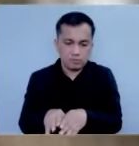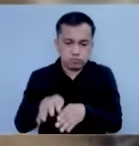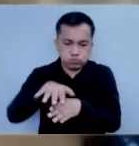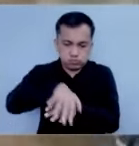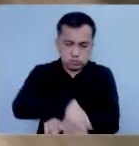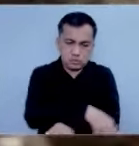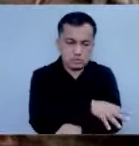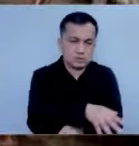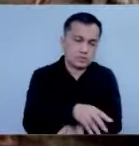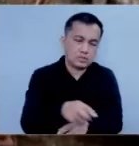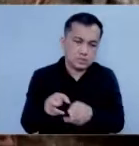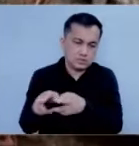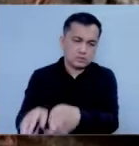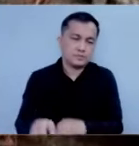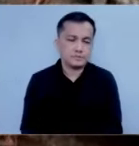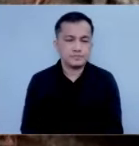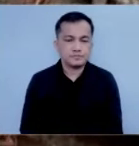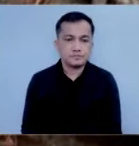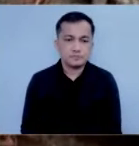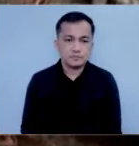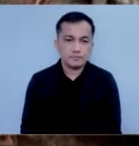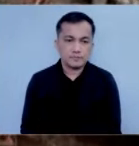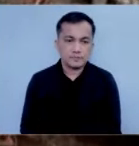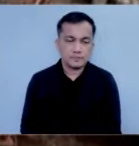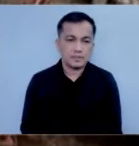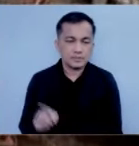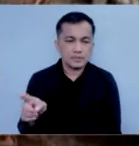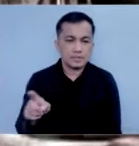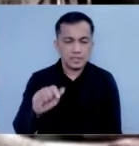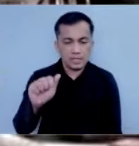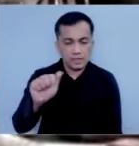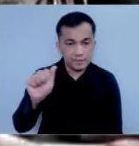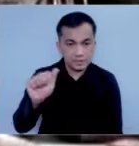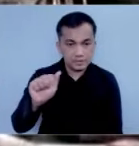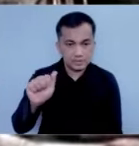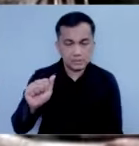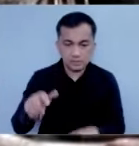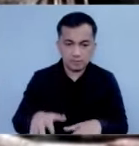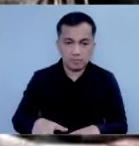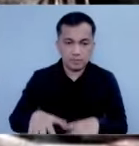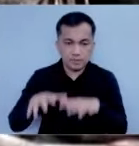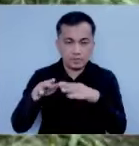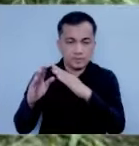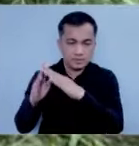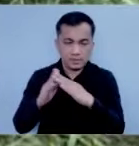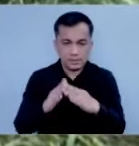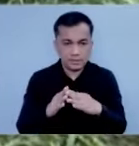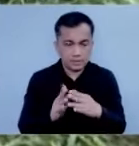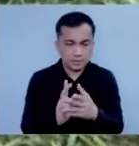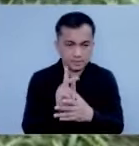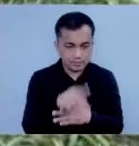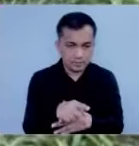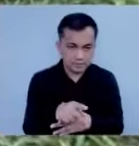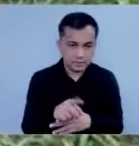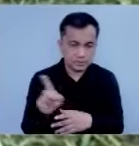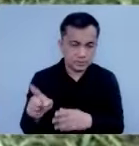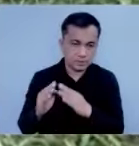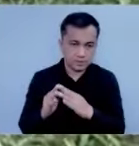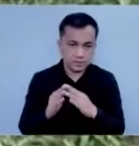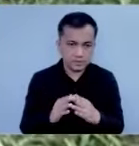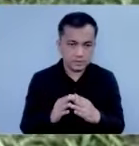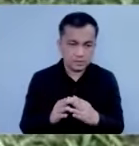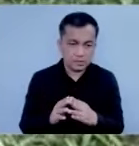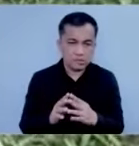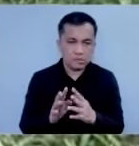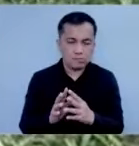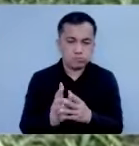ilog. Samantala sa Afghanistan naman, inabot din ang baha ang mga bahay at pananim. Sa isang village, inanod ang